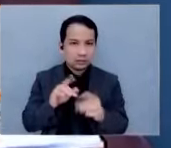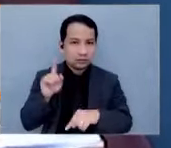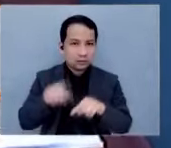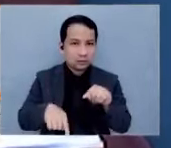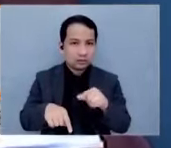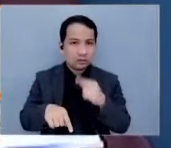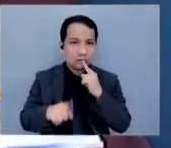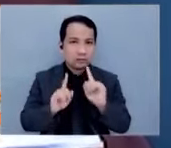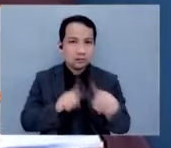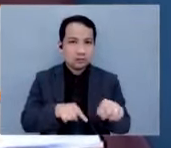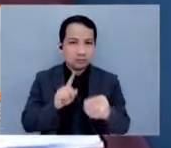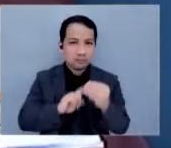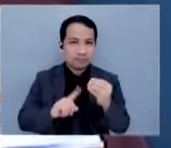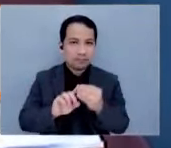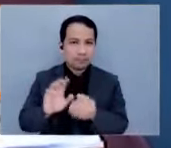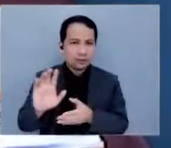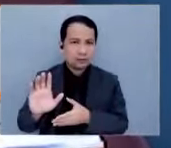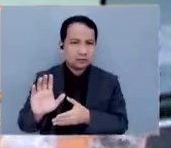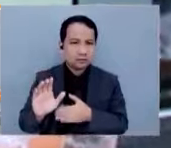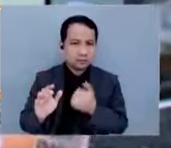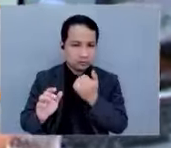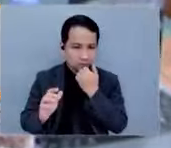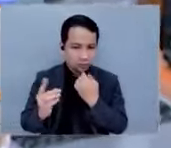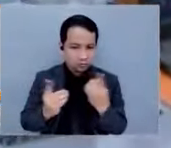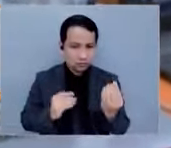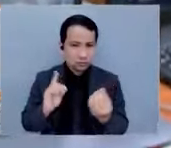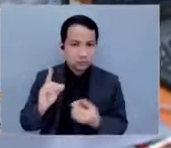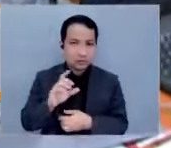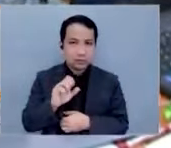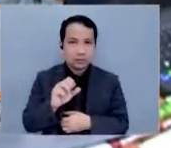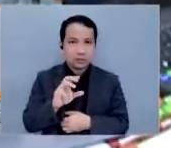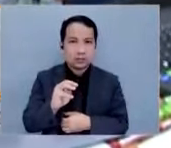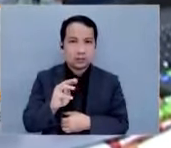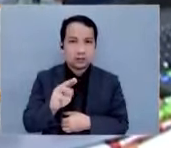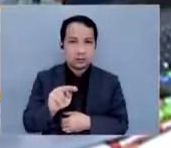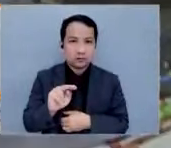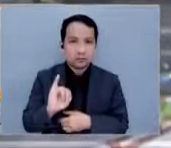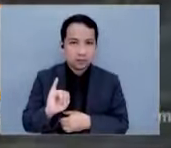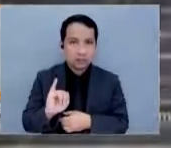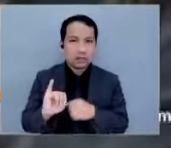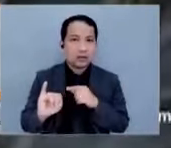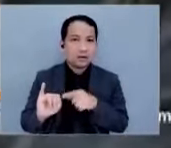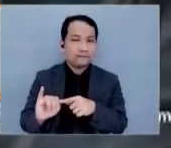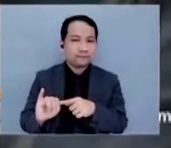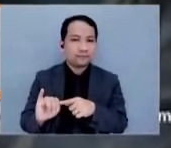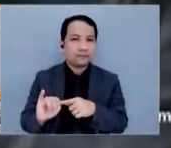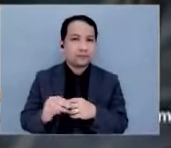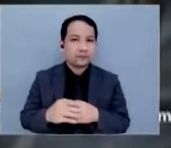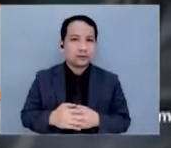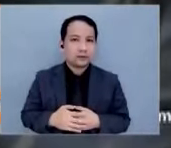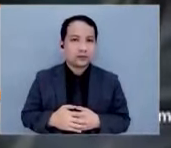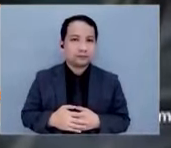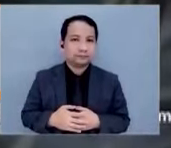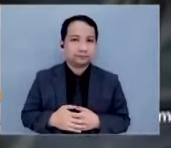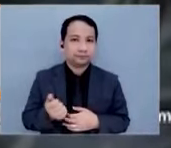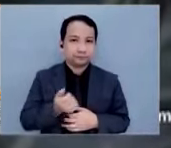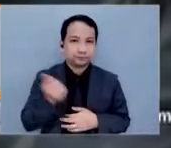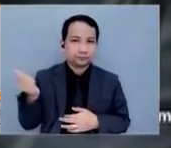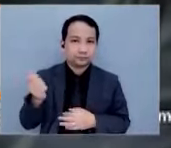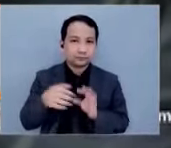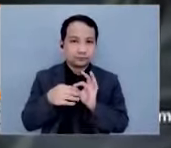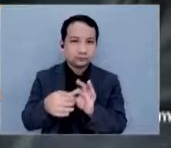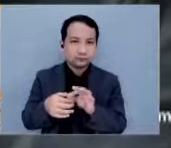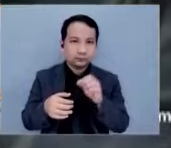sa mga sinasabing paglabag ng SMNI at ng Swarasug Media Corporation. There are other officials of Swarasug